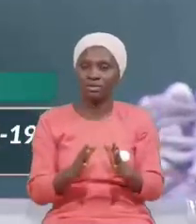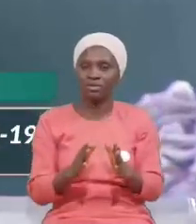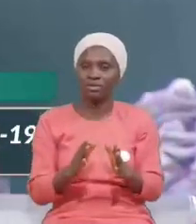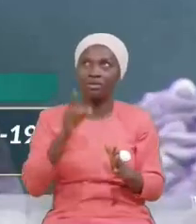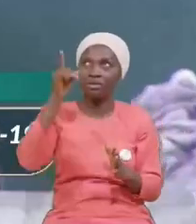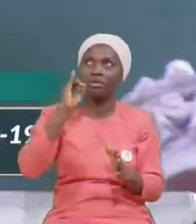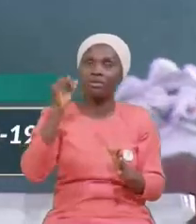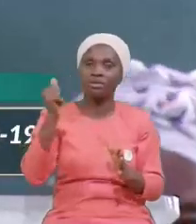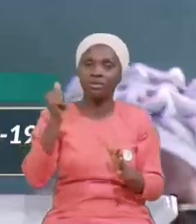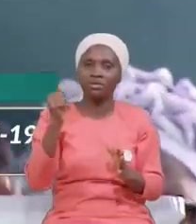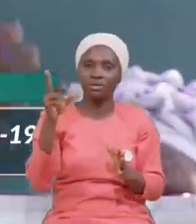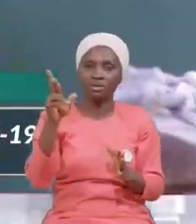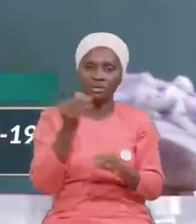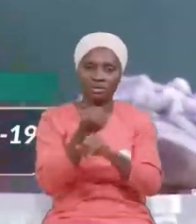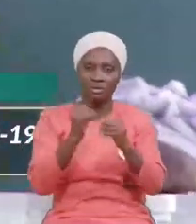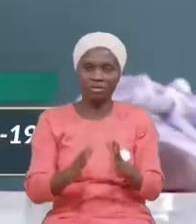Rédempteur.